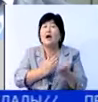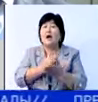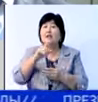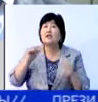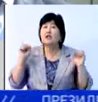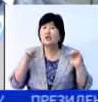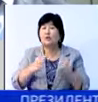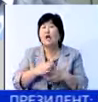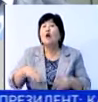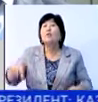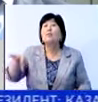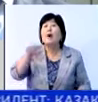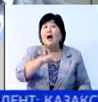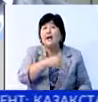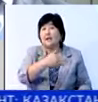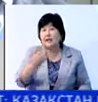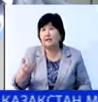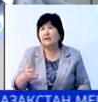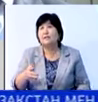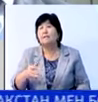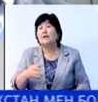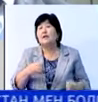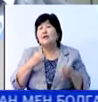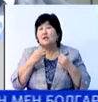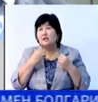отырсыздар. Барлығыңыздың жанашырлықпен